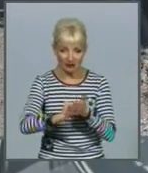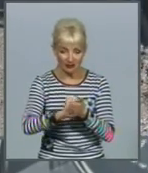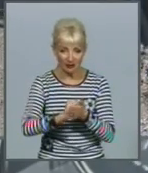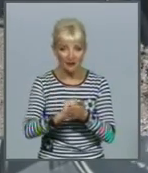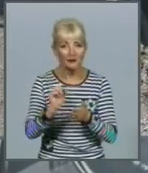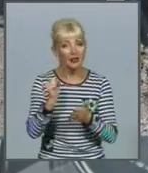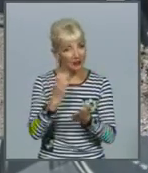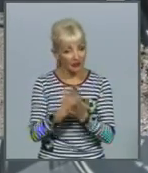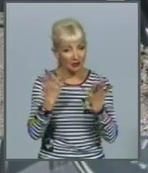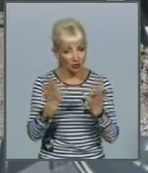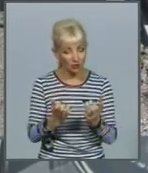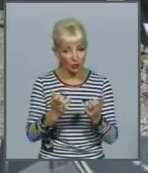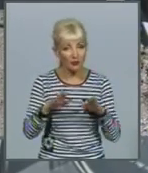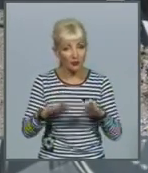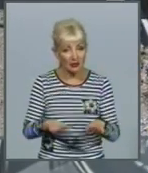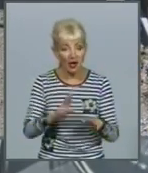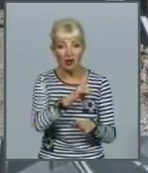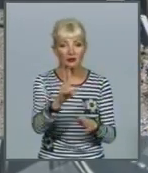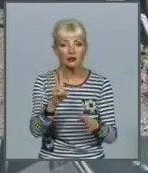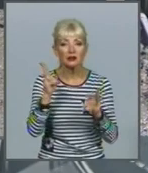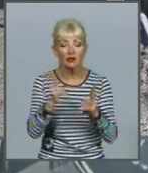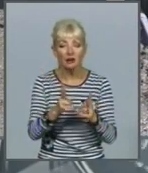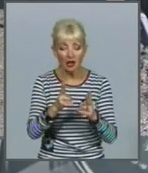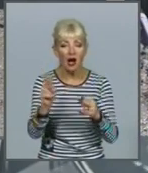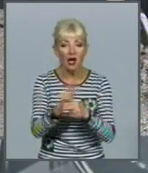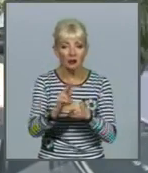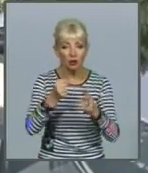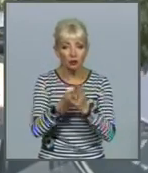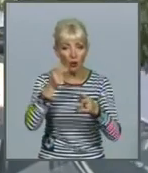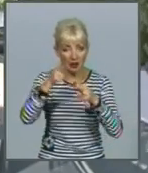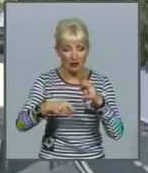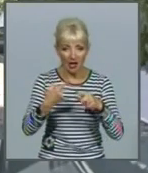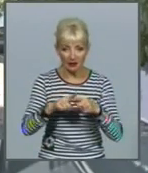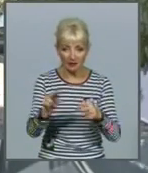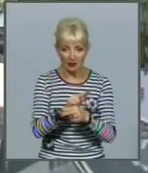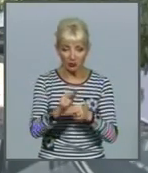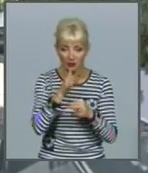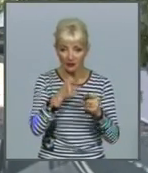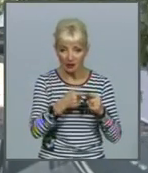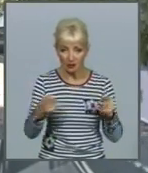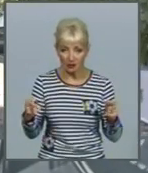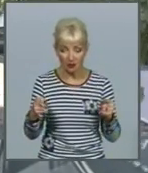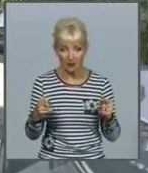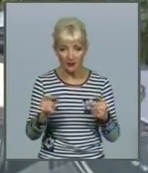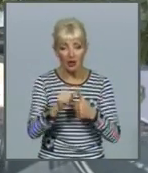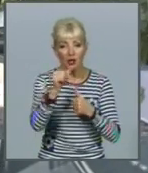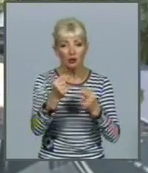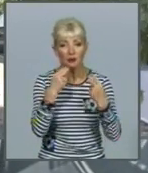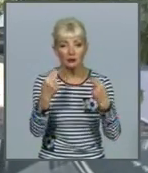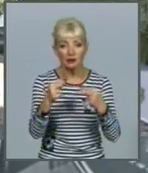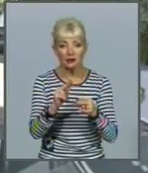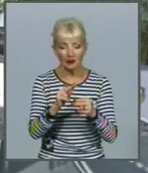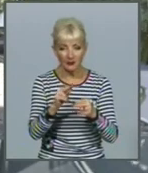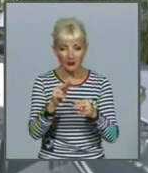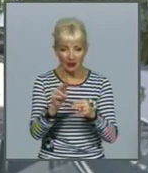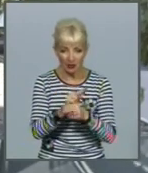об'єкти, що повинні відновити до кінця цього ремонтного сезону. Кроме капітального ремонту вулиці Петра Свинаренка, паралельно